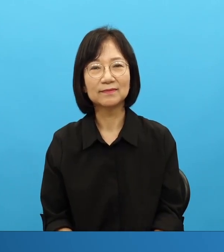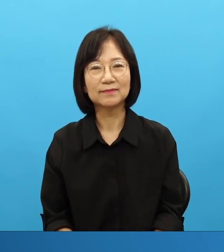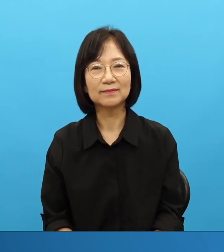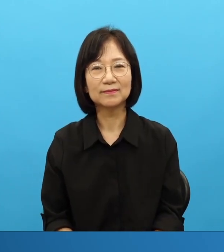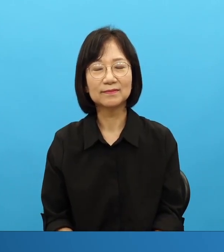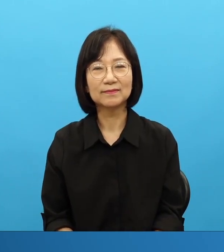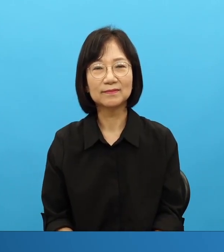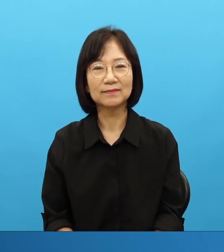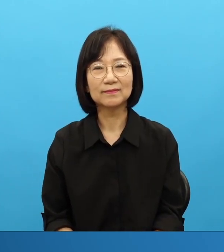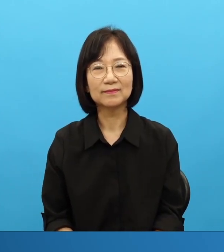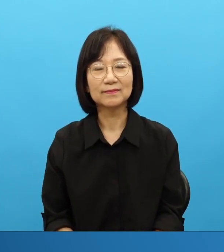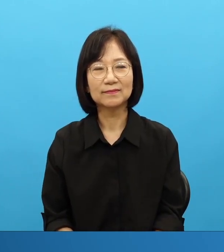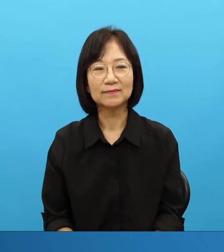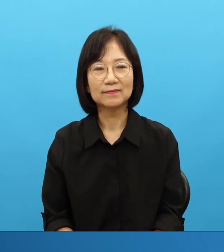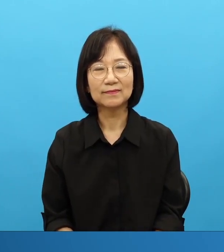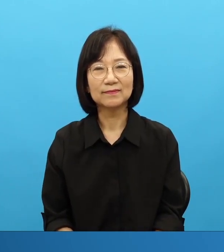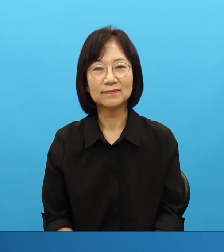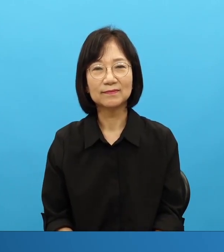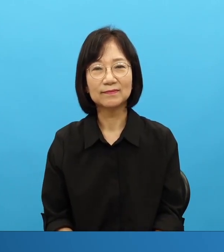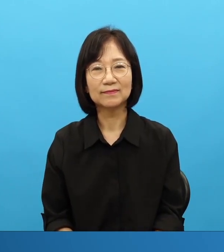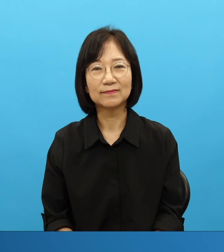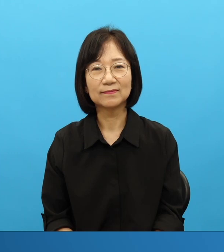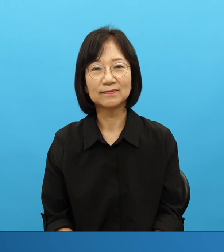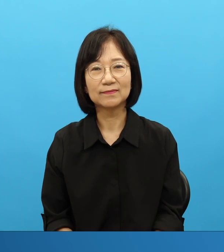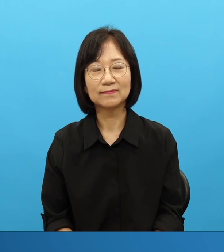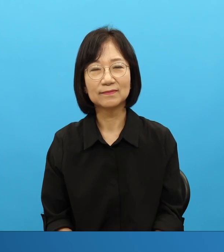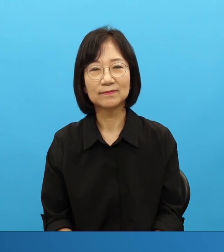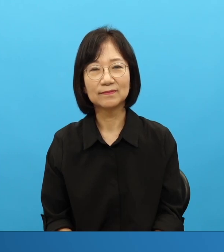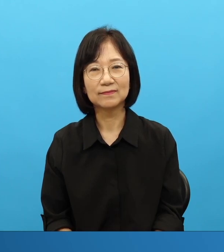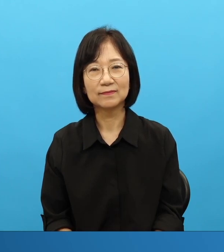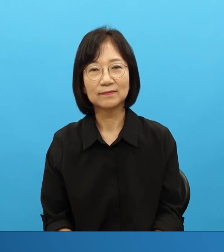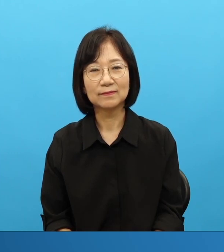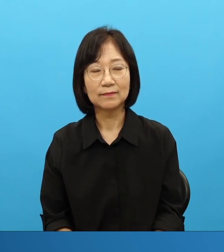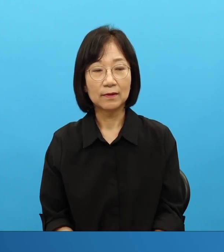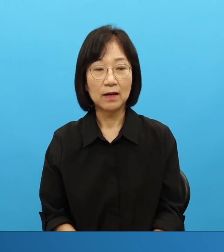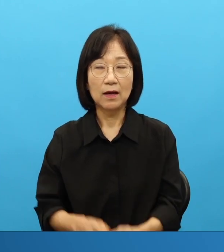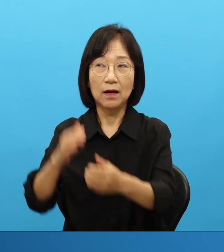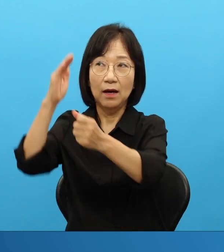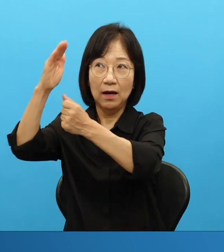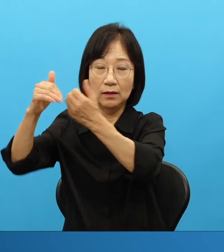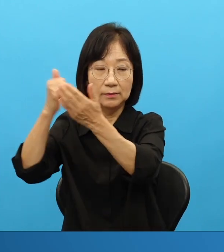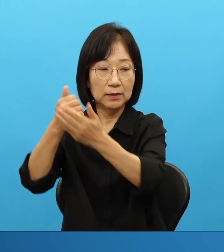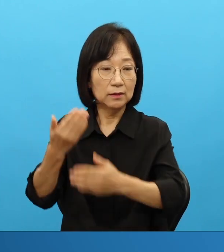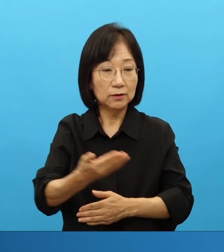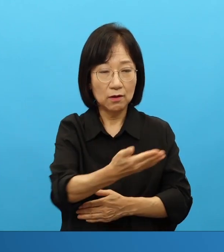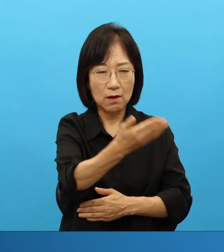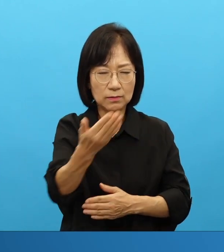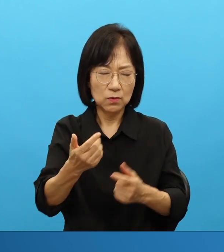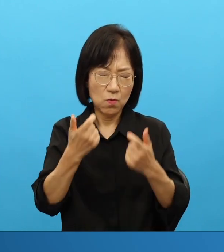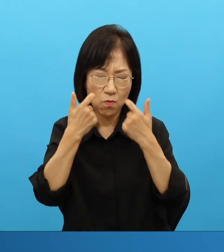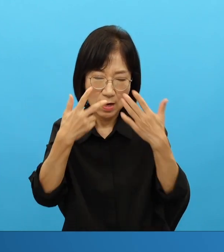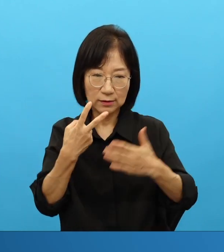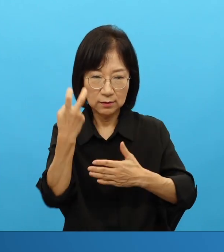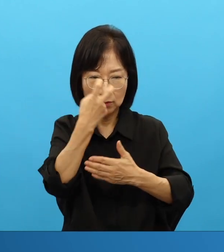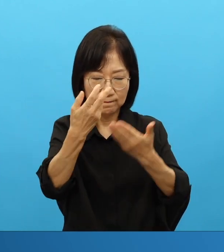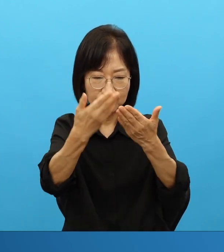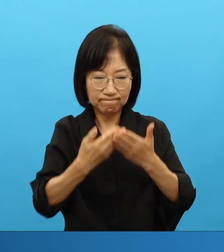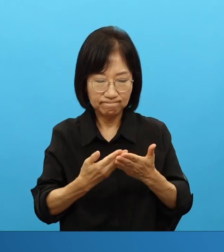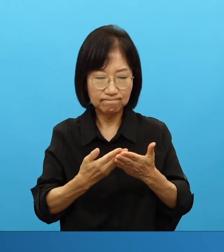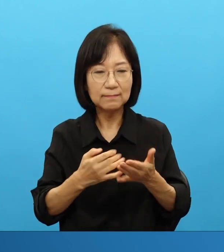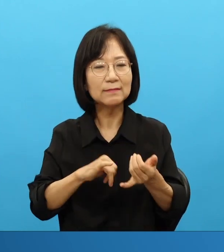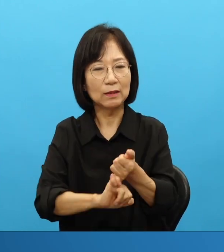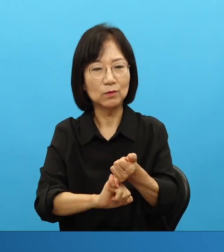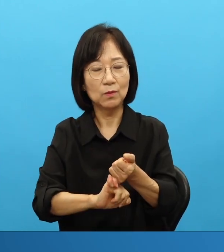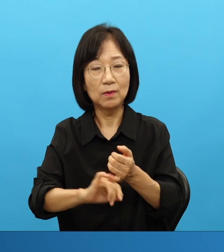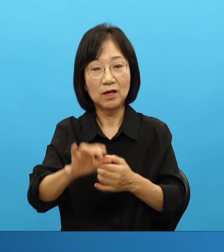journey. 전도 제자인 여러분을 확실히 책임지겠다고 10가지 발판 비밀 얘기했어요. God has also spoken about the 10 foundations of